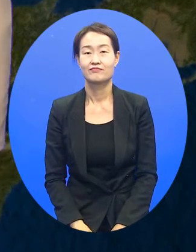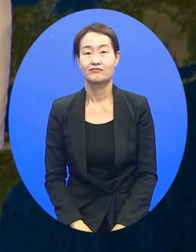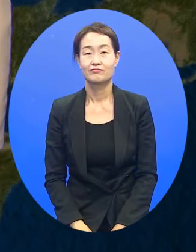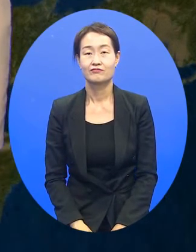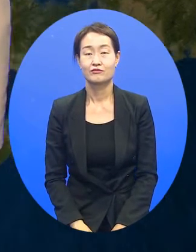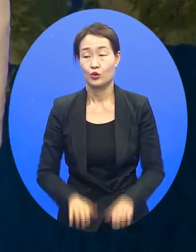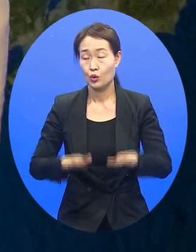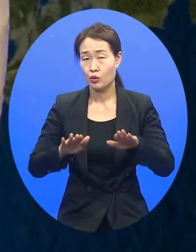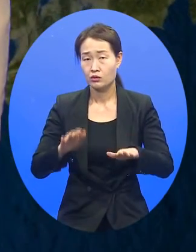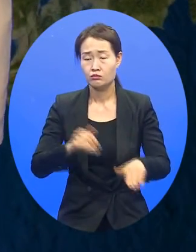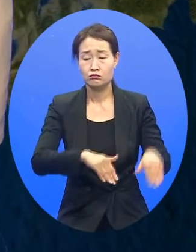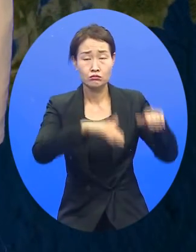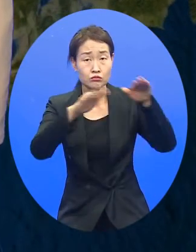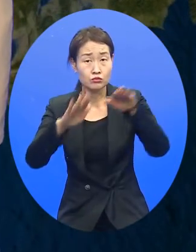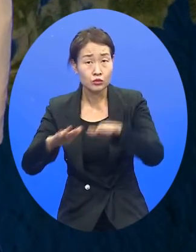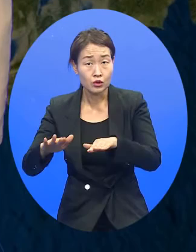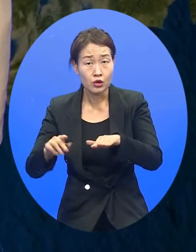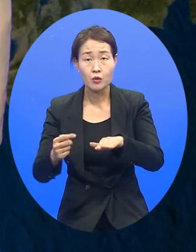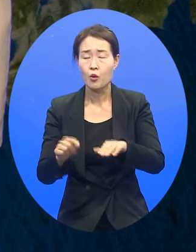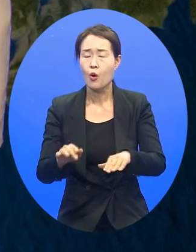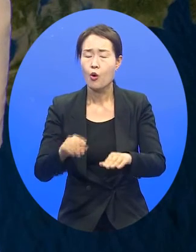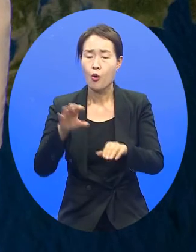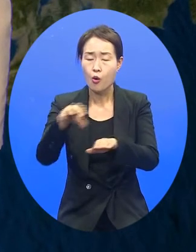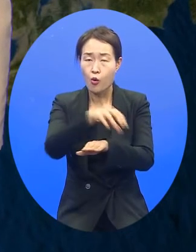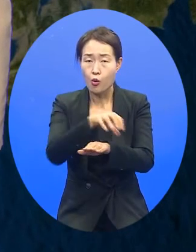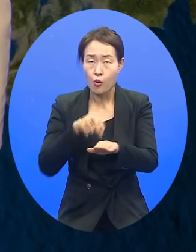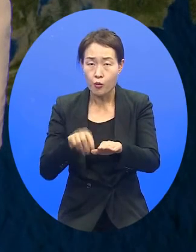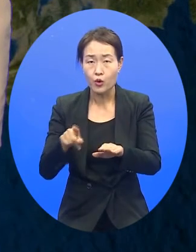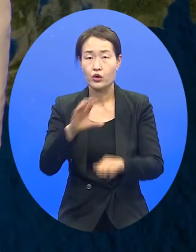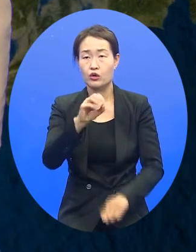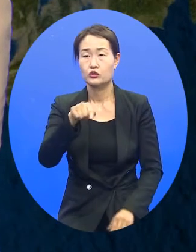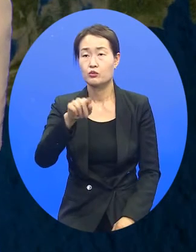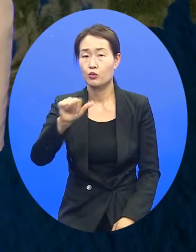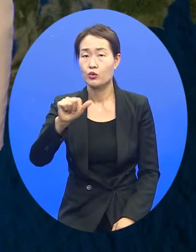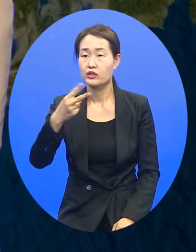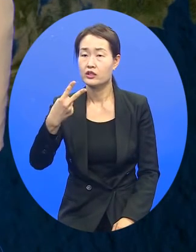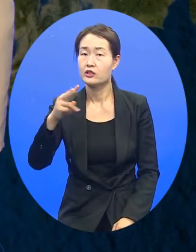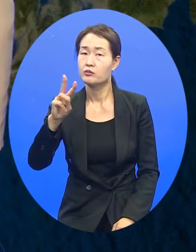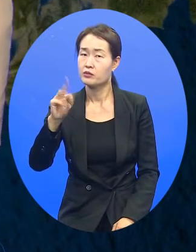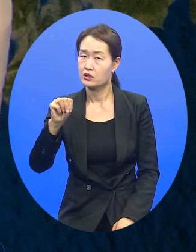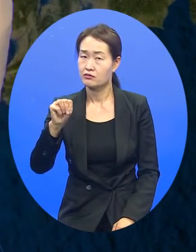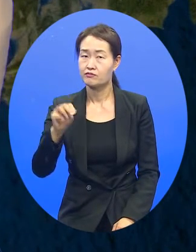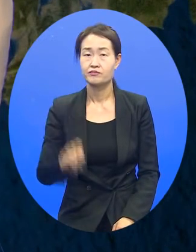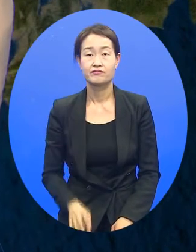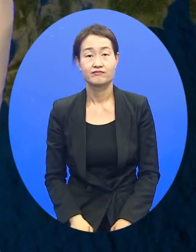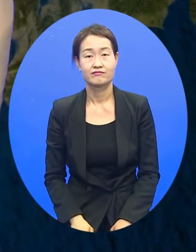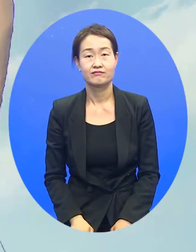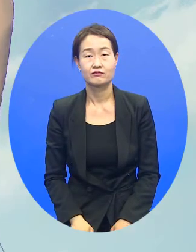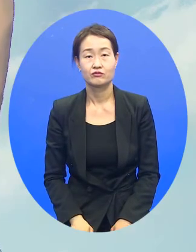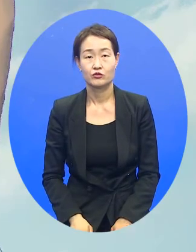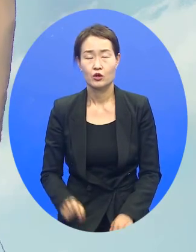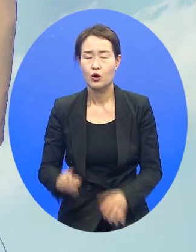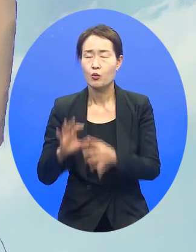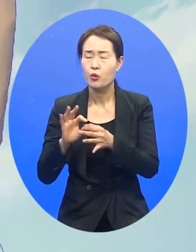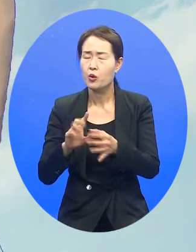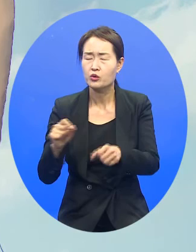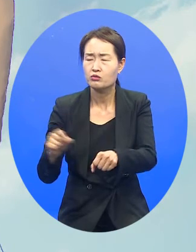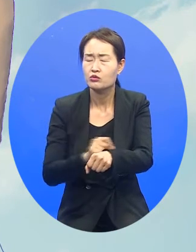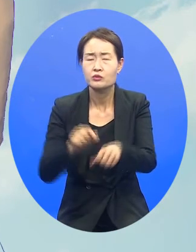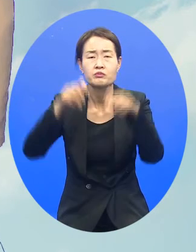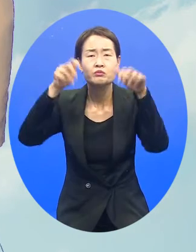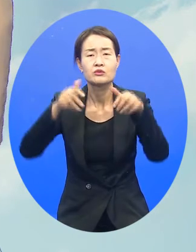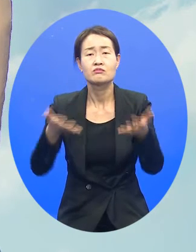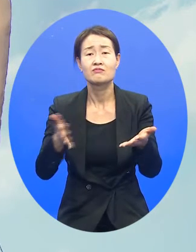15도가 예상됩니다. 오늘 바다의 물결은 전 해상에서 0.5에서 2m를 일겠습니다.